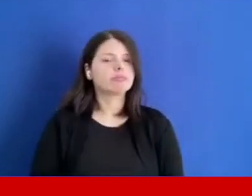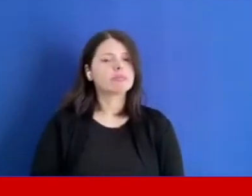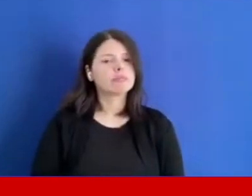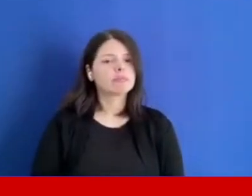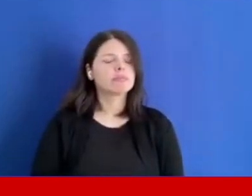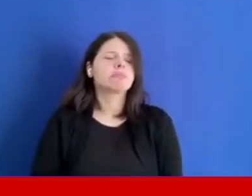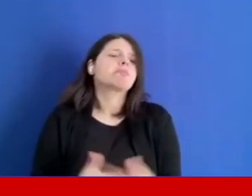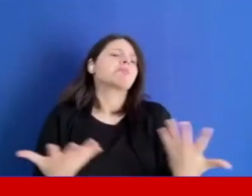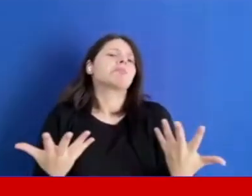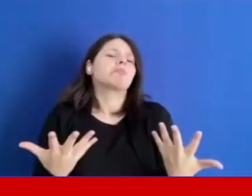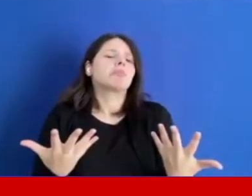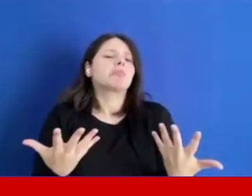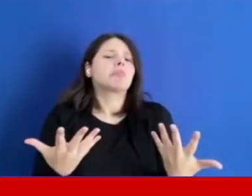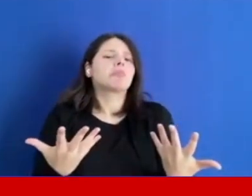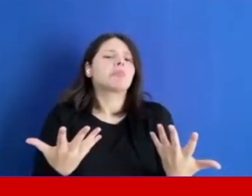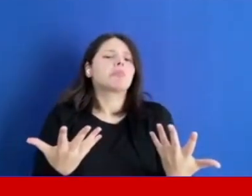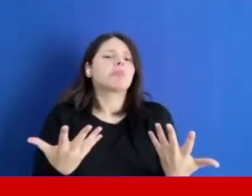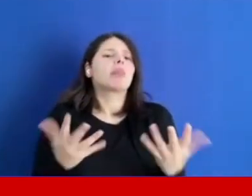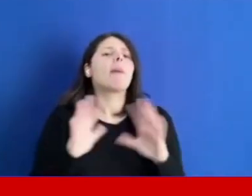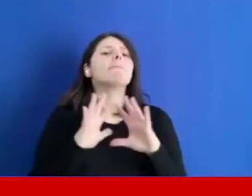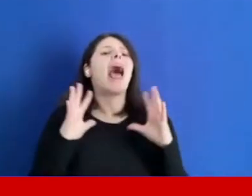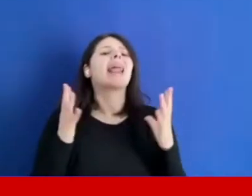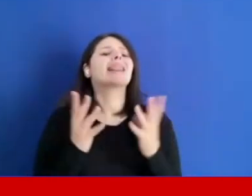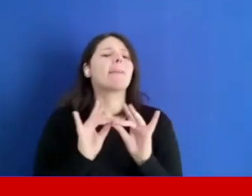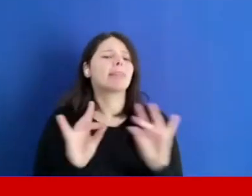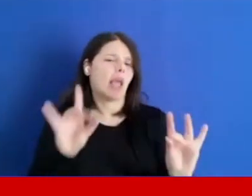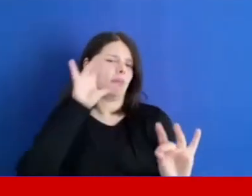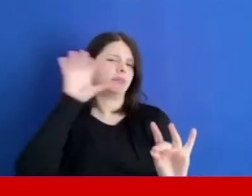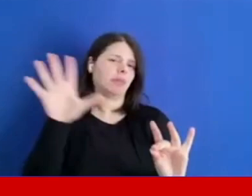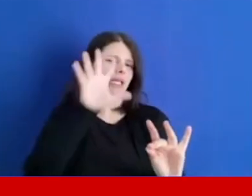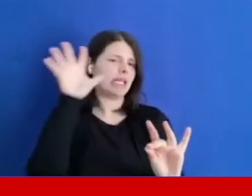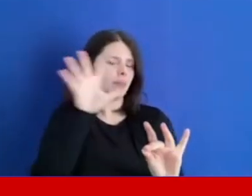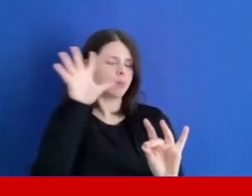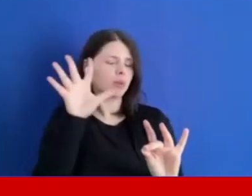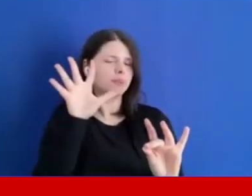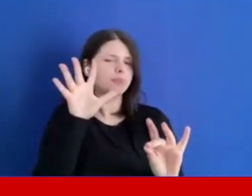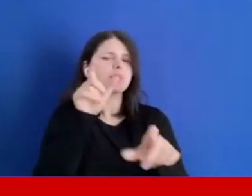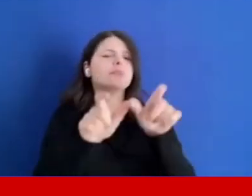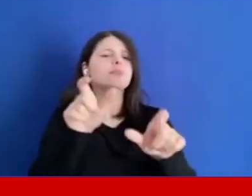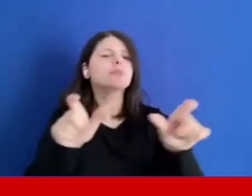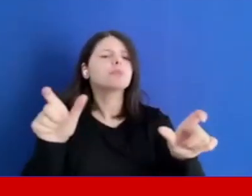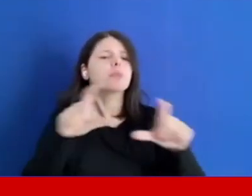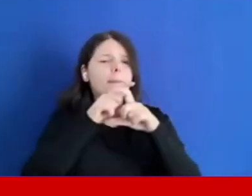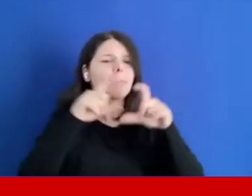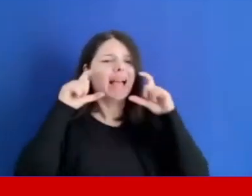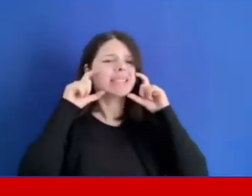Anche perché anche nella pandemia, facciamo un esempio, quanti di voi hanno avuto difficoltà con le